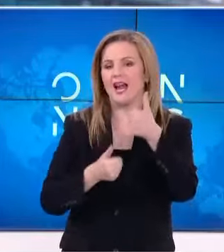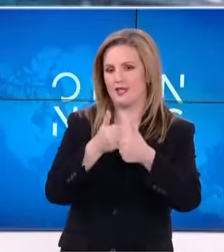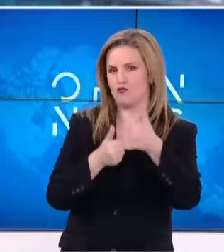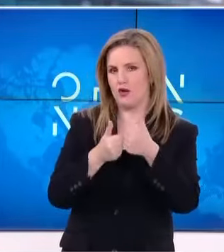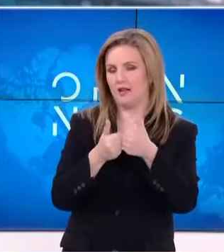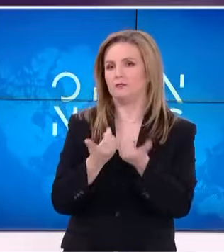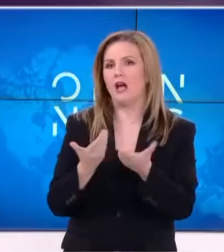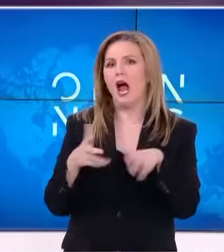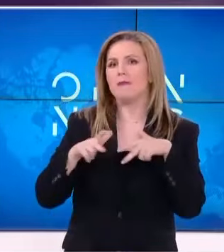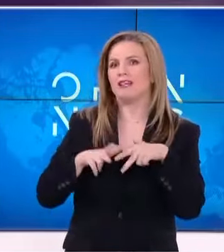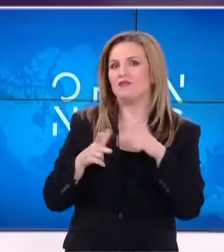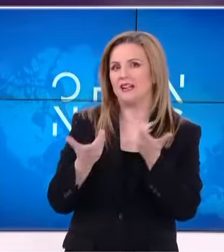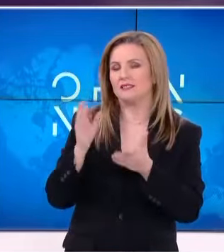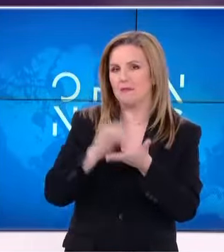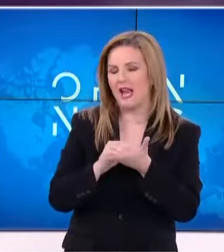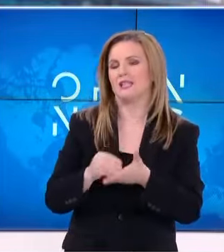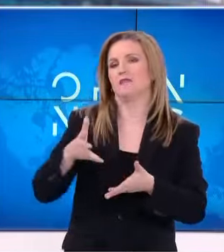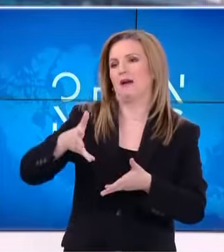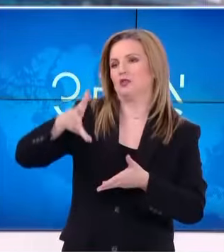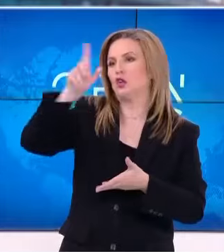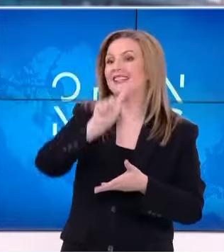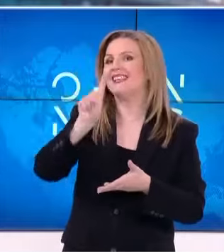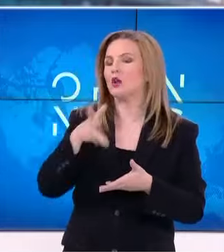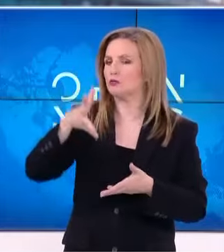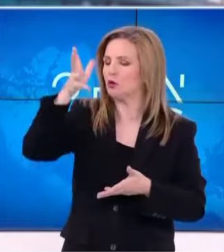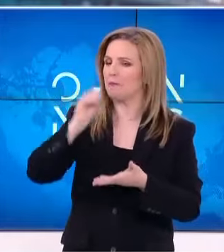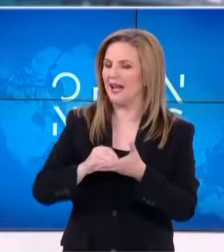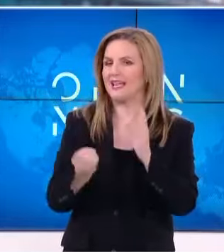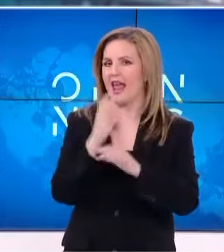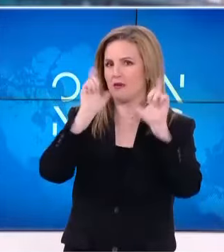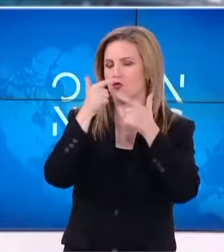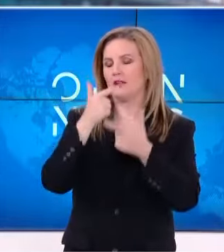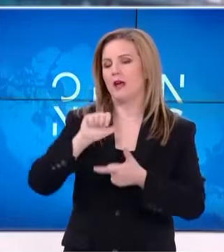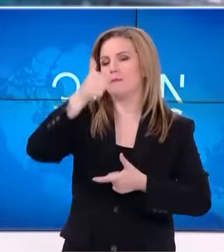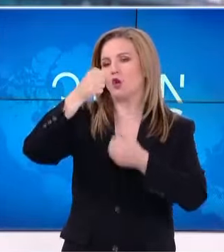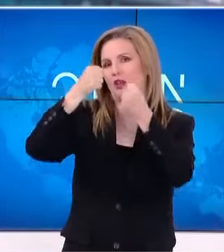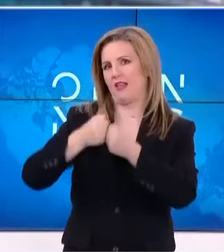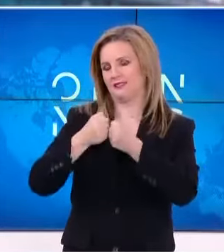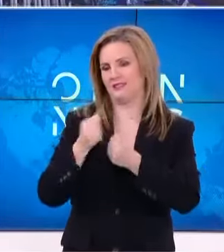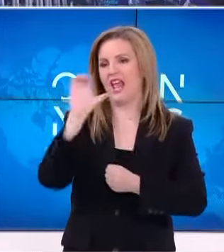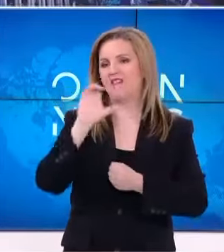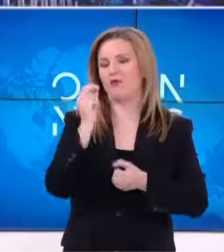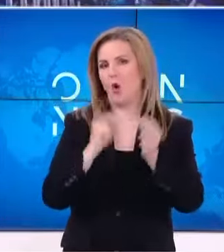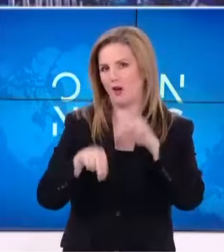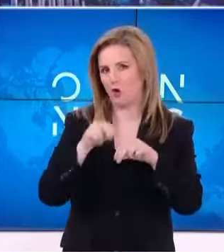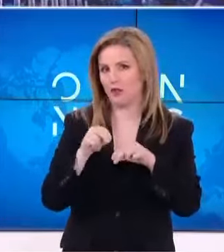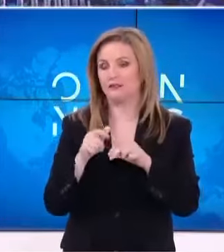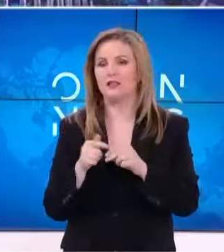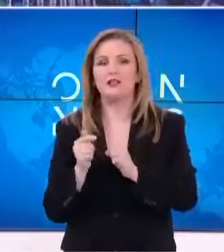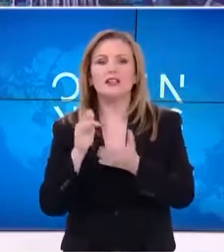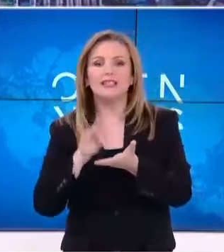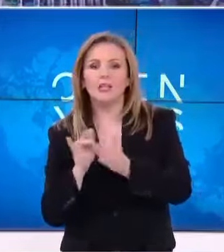είναι ο κυριάκος μητσοτάκης και εδώ βλέπουμε τις δυνάμεις αριστερά ή προς το κέντρο και αριστερά της νέας